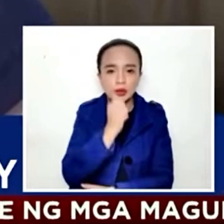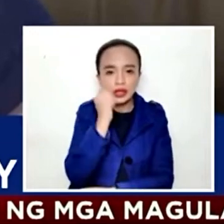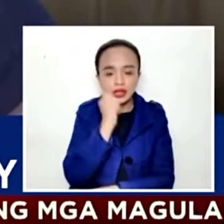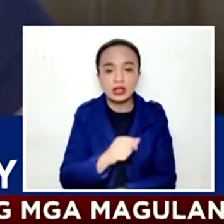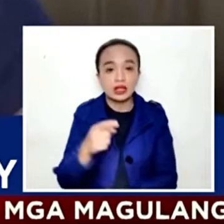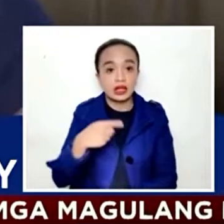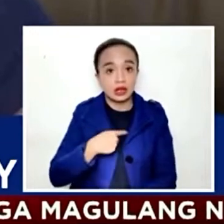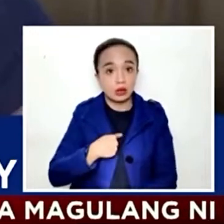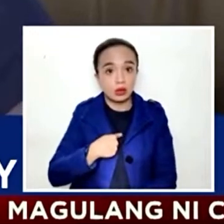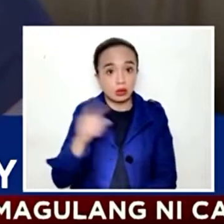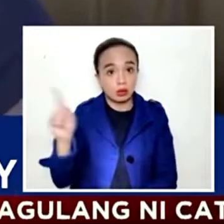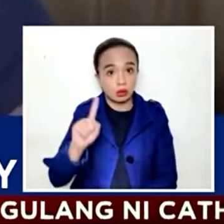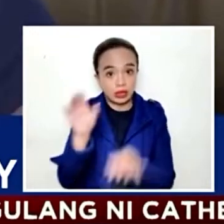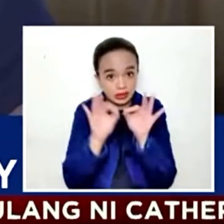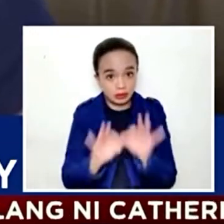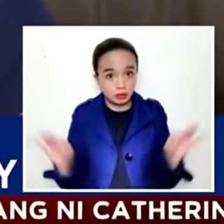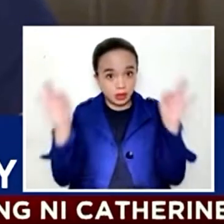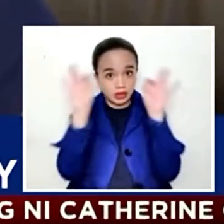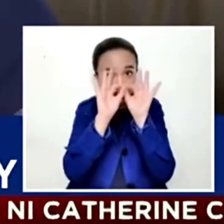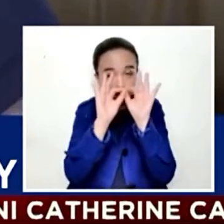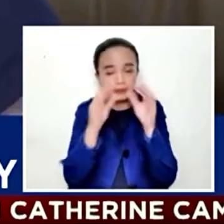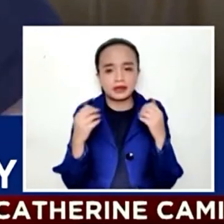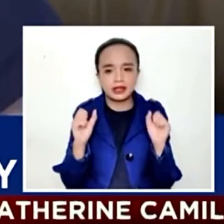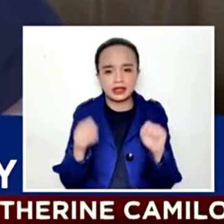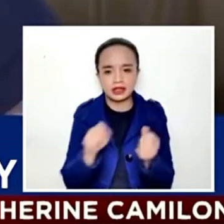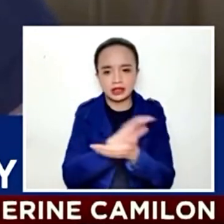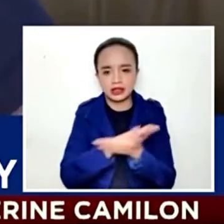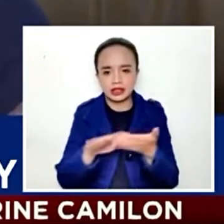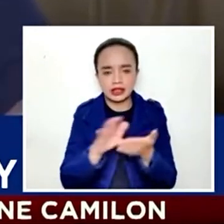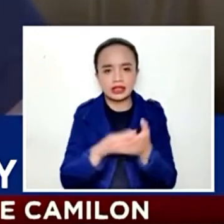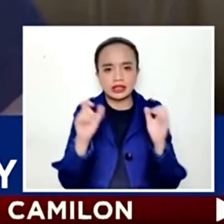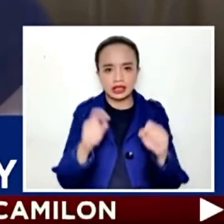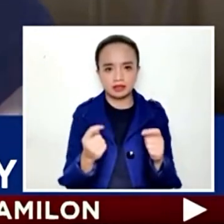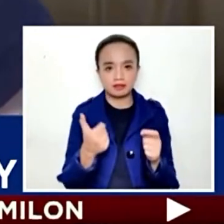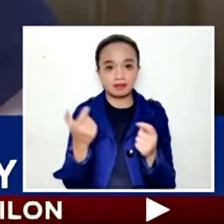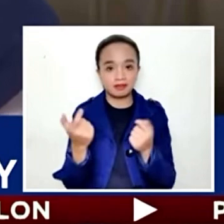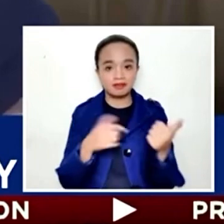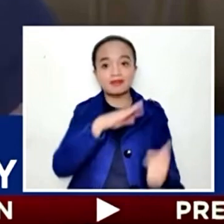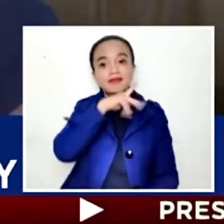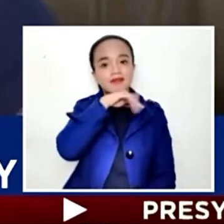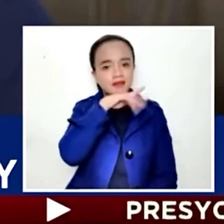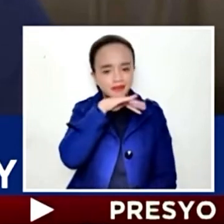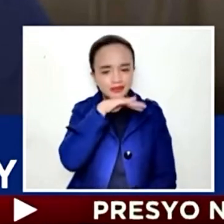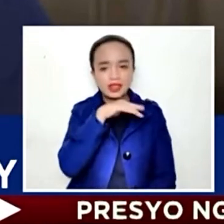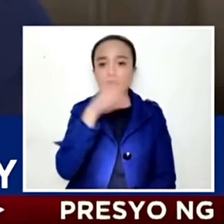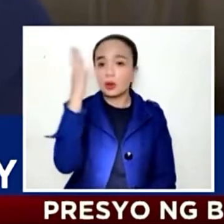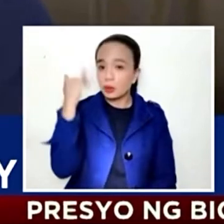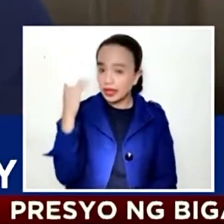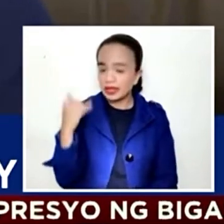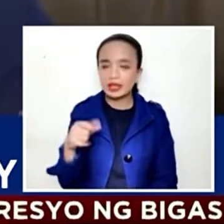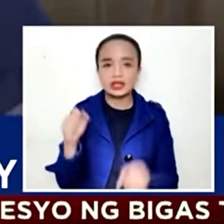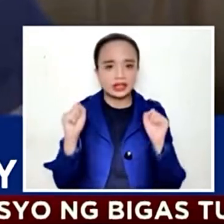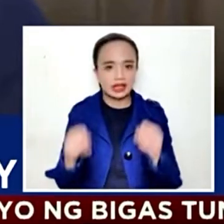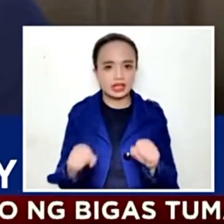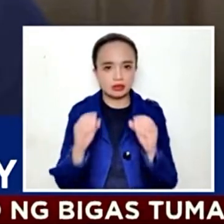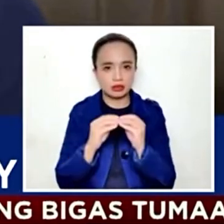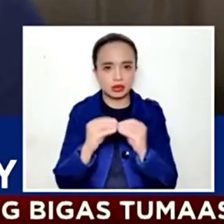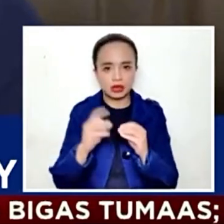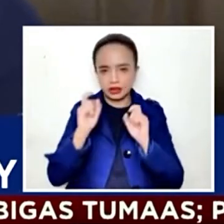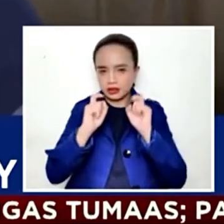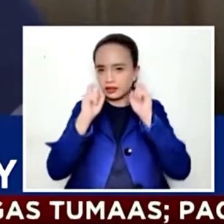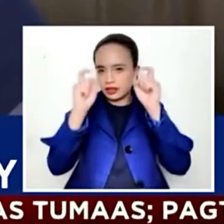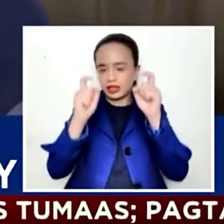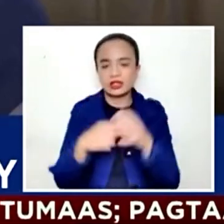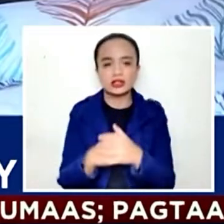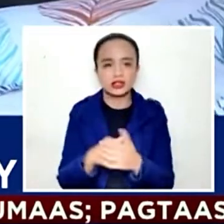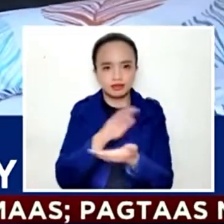na yung mga panlinis na makakatulong sa pagtanggal ng mansya at germs. Kasi dahil dito, napapabilis, nagiging effortless ang